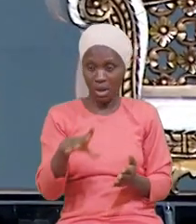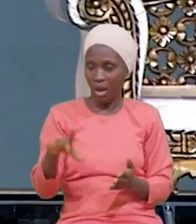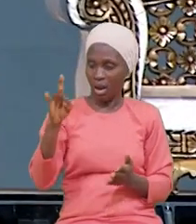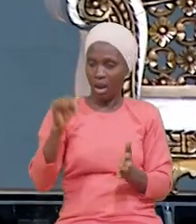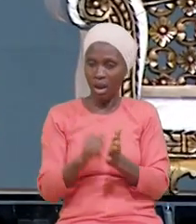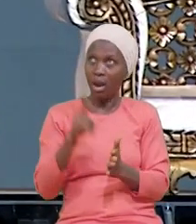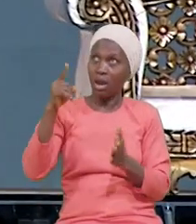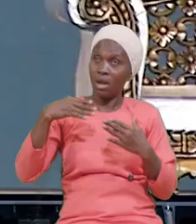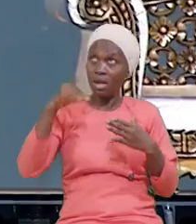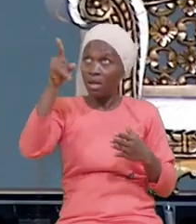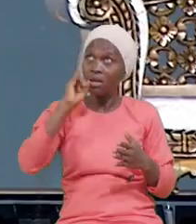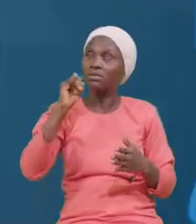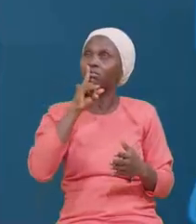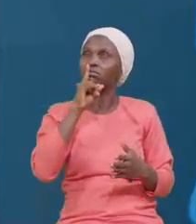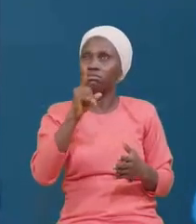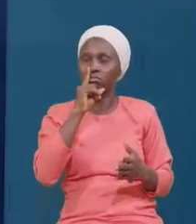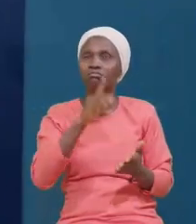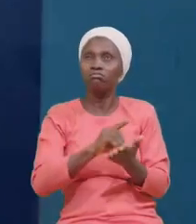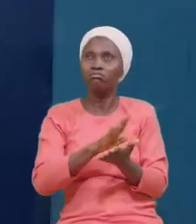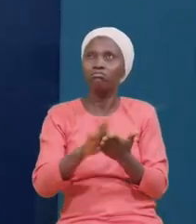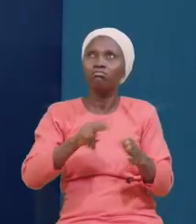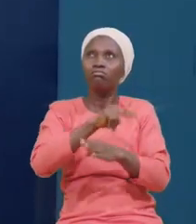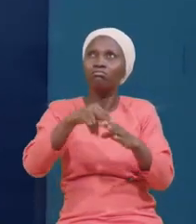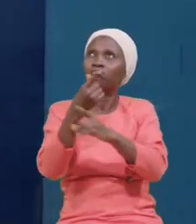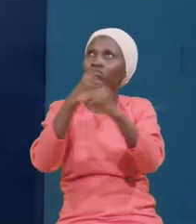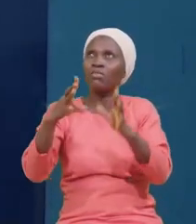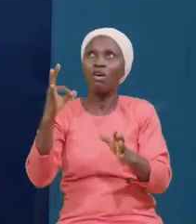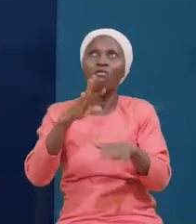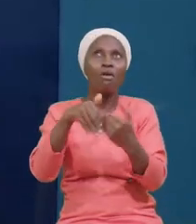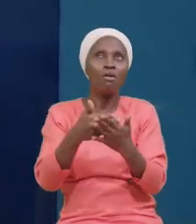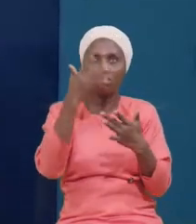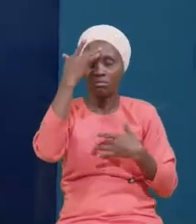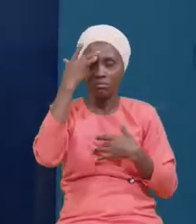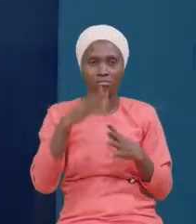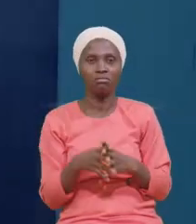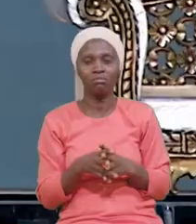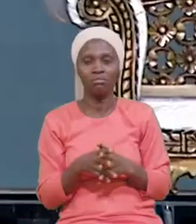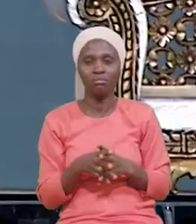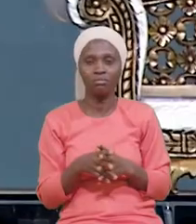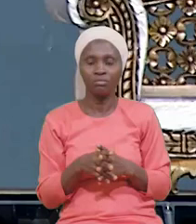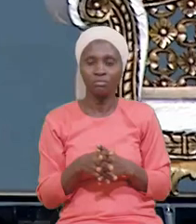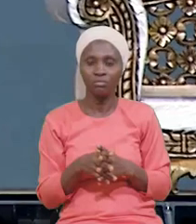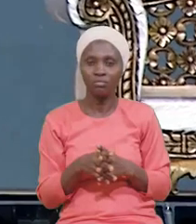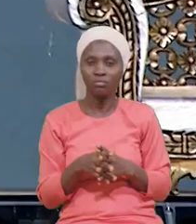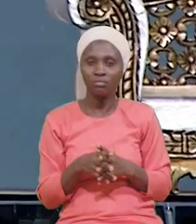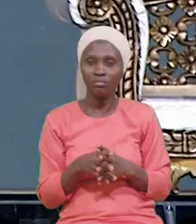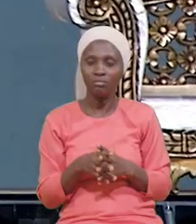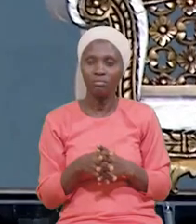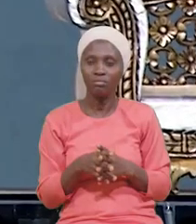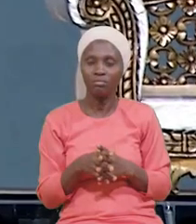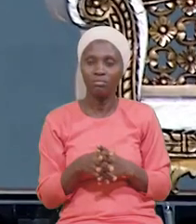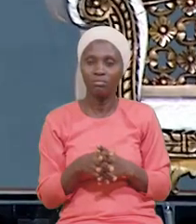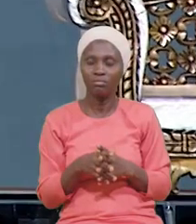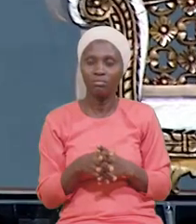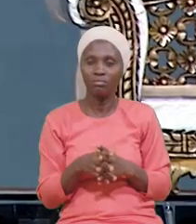the supernatural liberator from all sicknesses. Prakrutika teetamaina vidudali ichevadu sakala rogalu nunchi